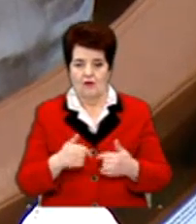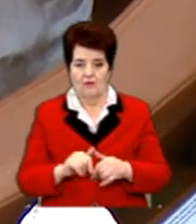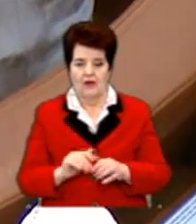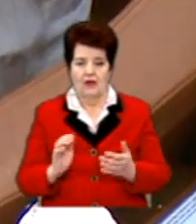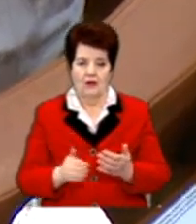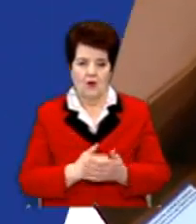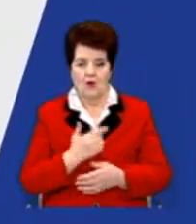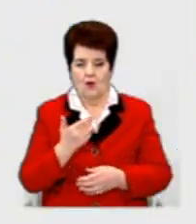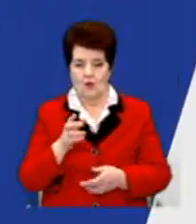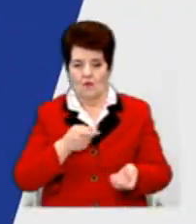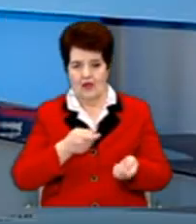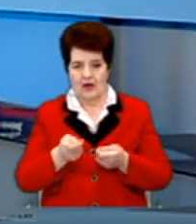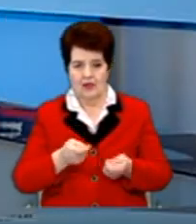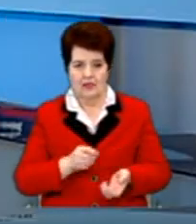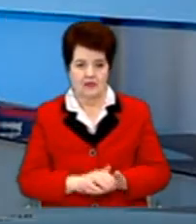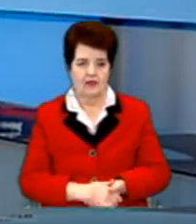guvern.